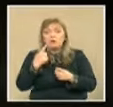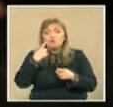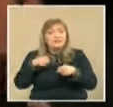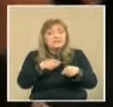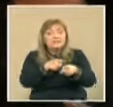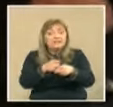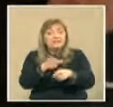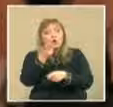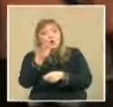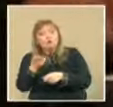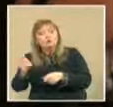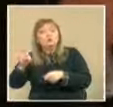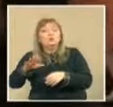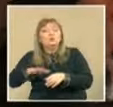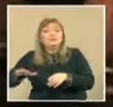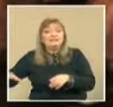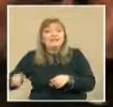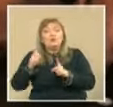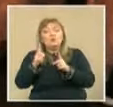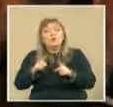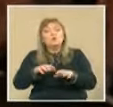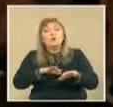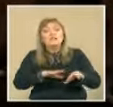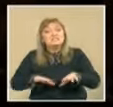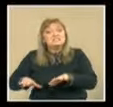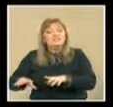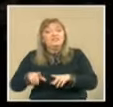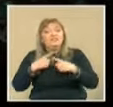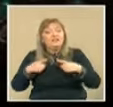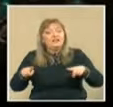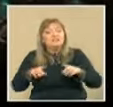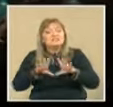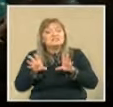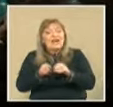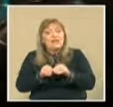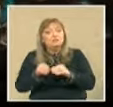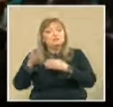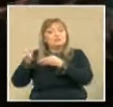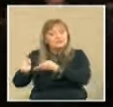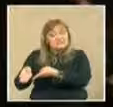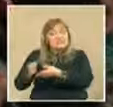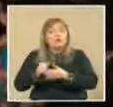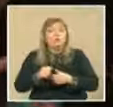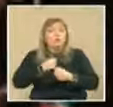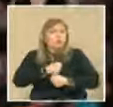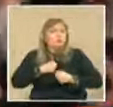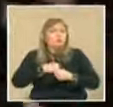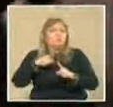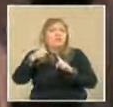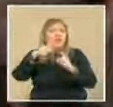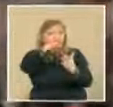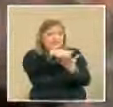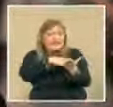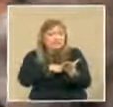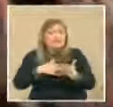него, следи неговата музикална мисъл, свири заедно с него, свири и сложни текстове при това. Имаме големи успехи